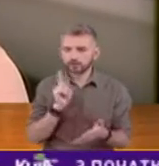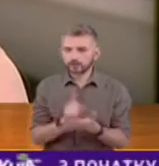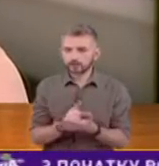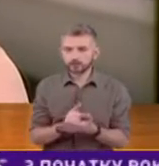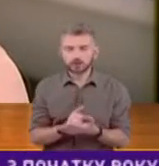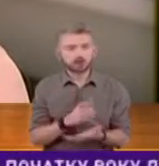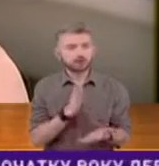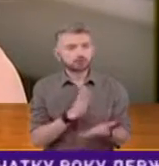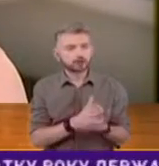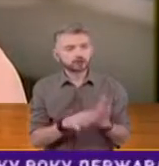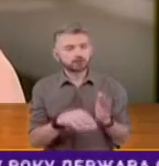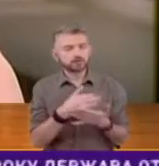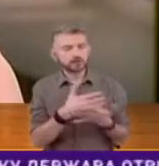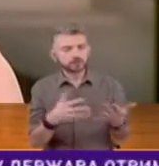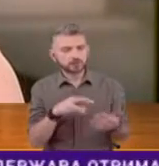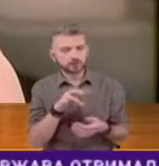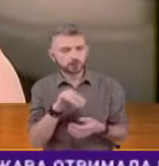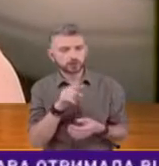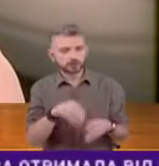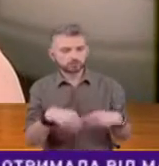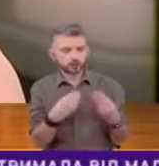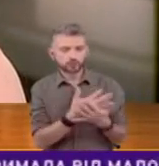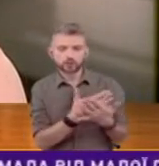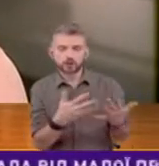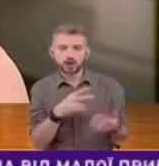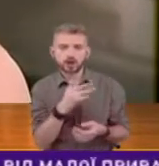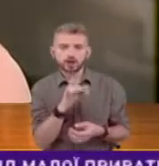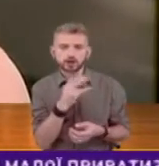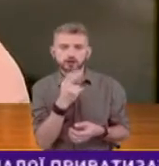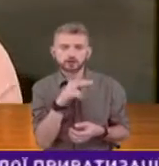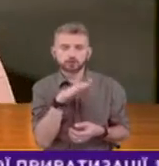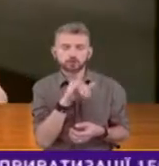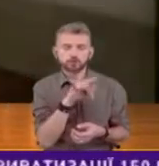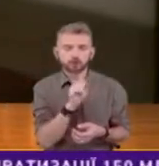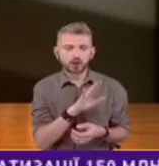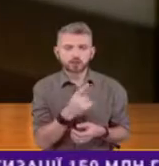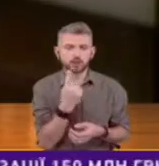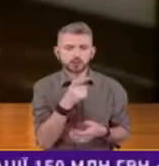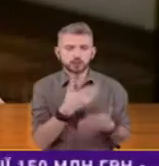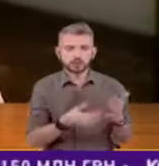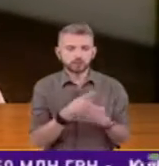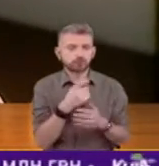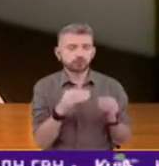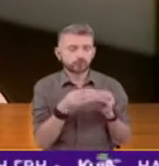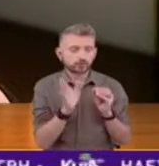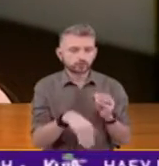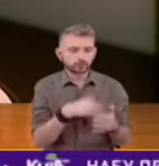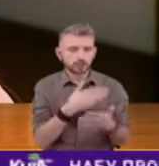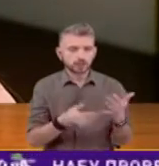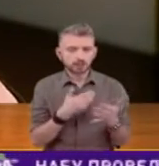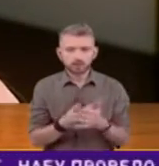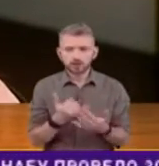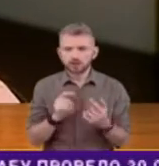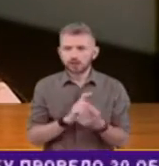Мати вибір меню, да, їм дадуть вибір меню, тобто рецептури – це ж не один рецепт. Бо що зараз дуже багато закладів, що тільки якісь